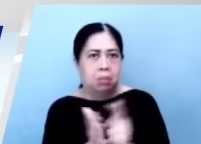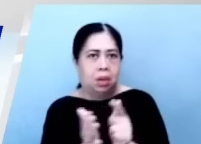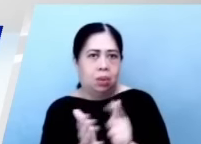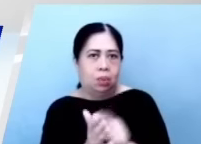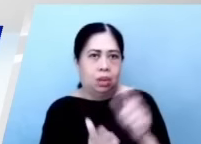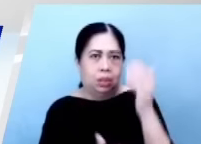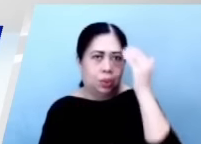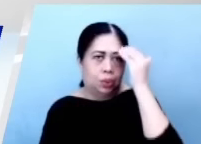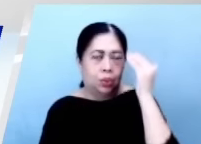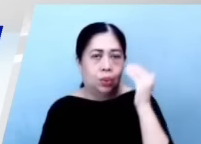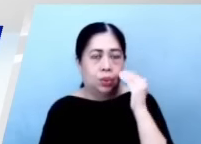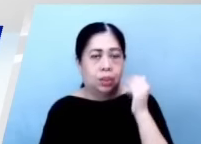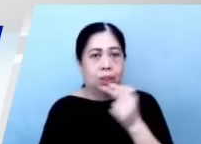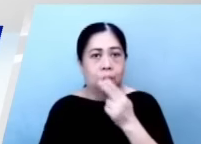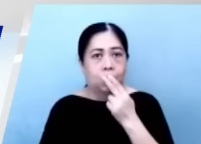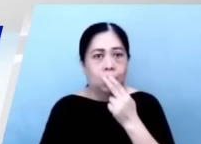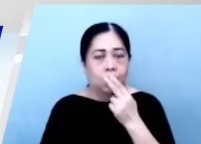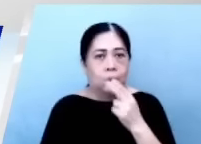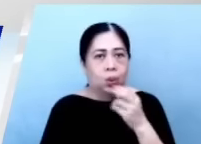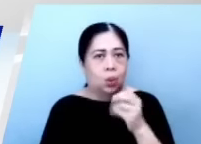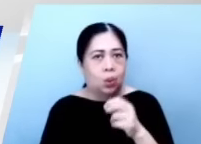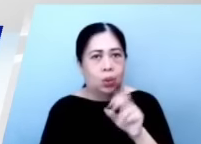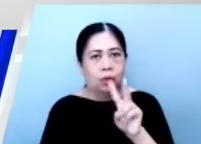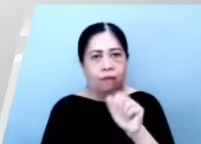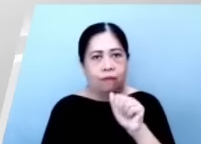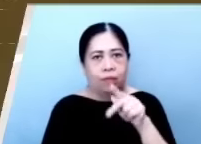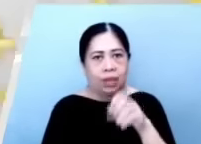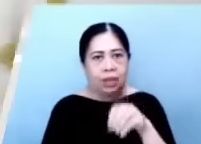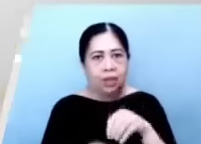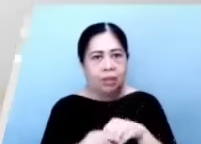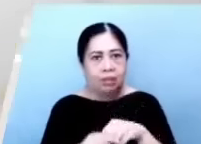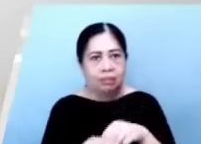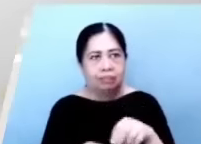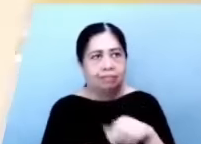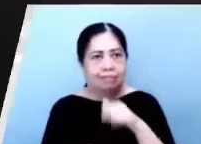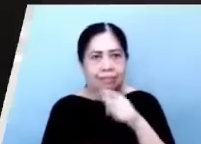ang panginigarilyo o pag-vape sa hindi designated areas.